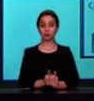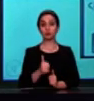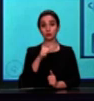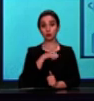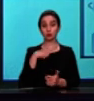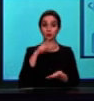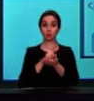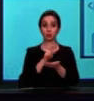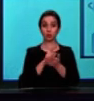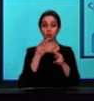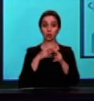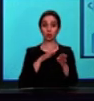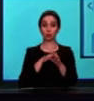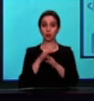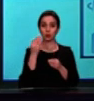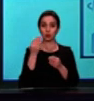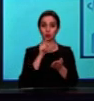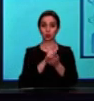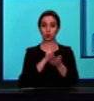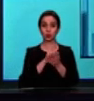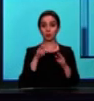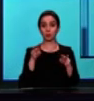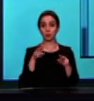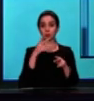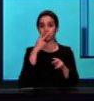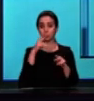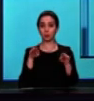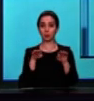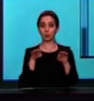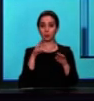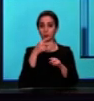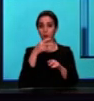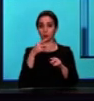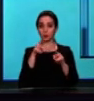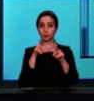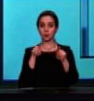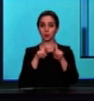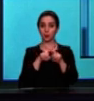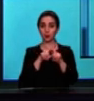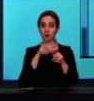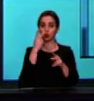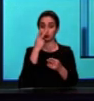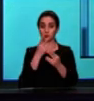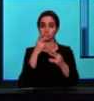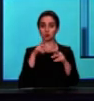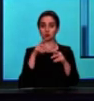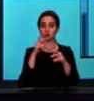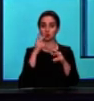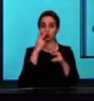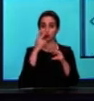O'zingizni bajargan topshirig'ingiz bilan, demak, baravar tekshirib olishingiz mumkin. Ya'ni, rang berish